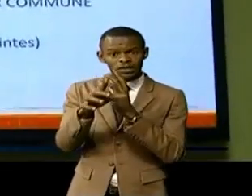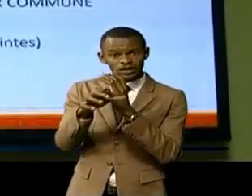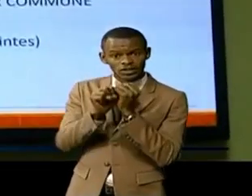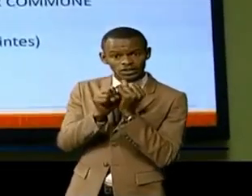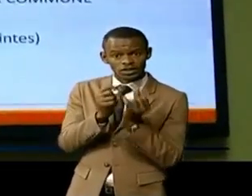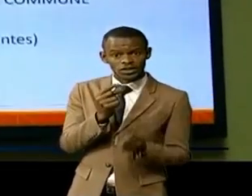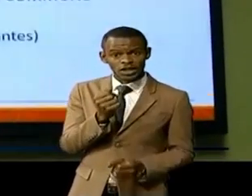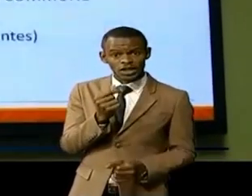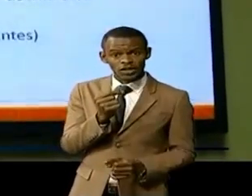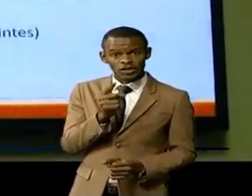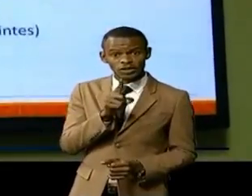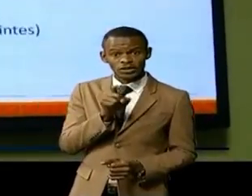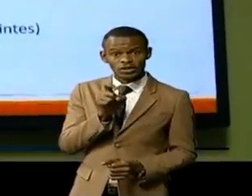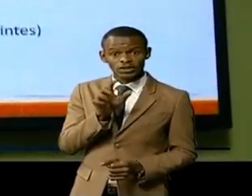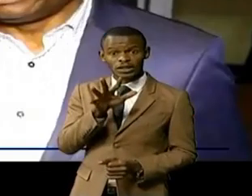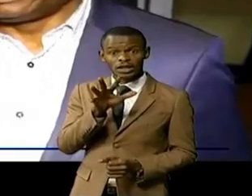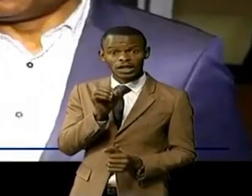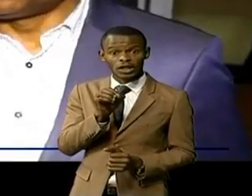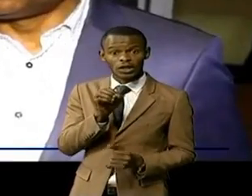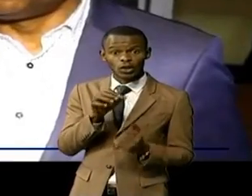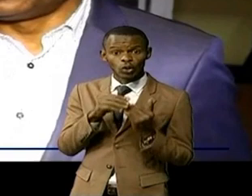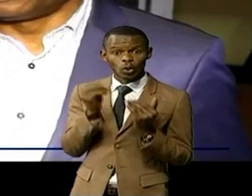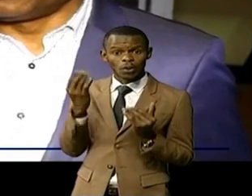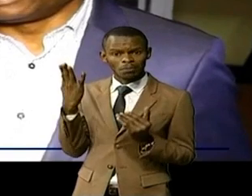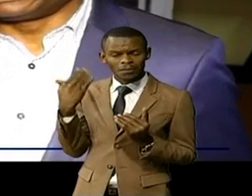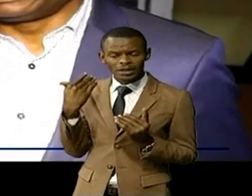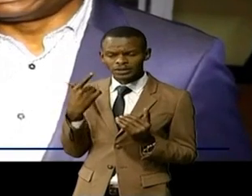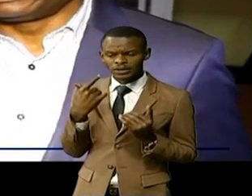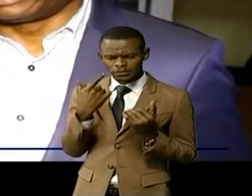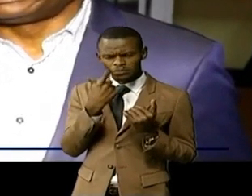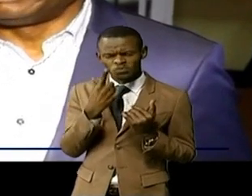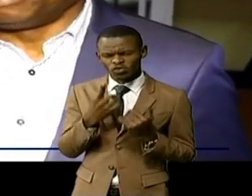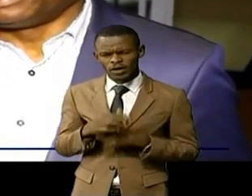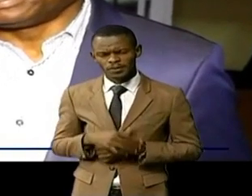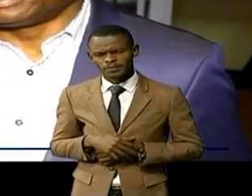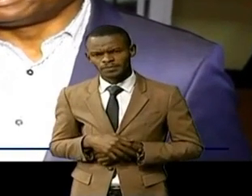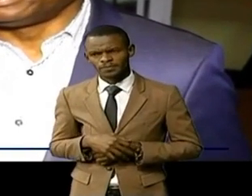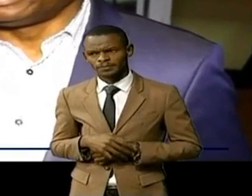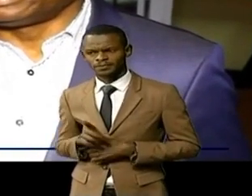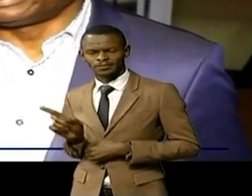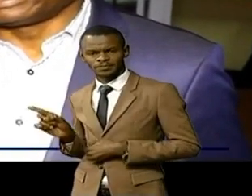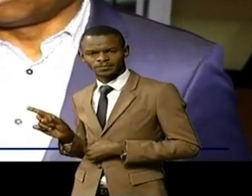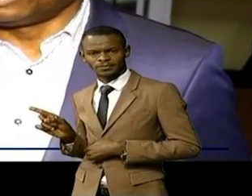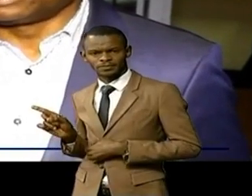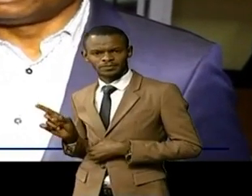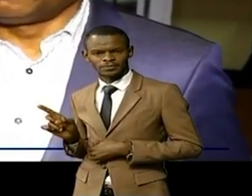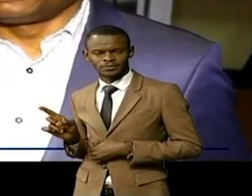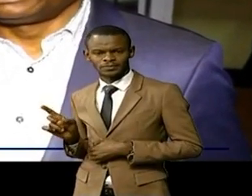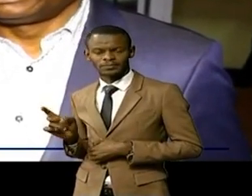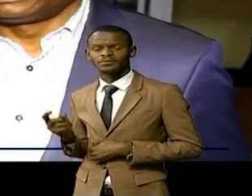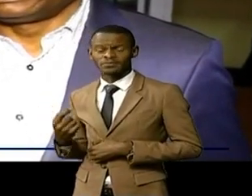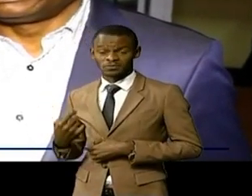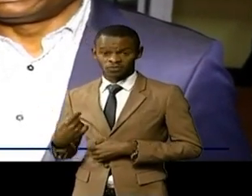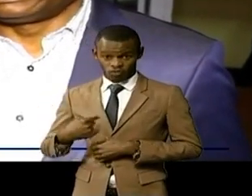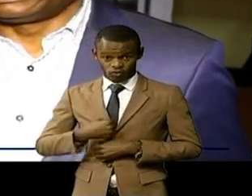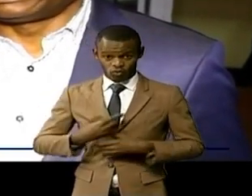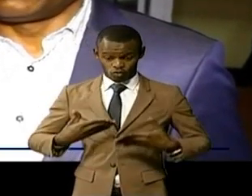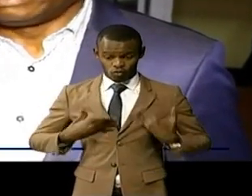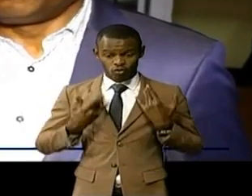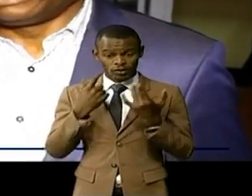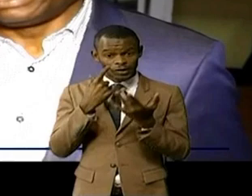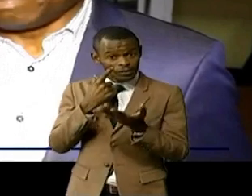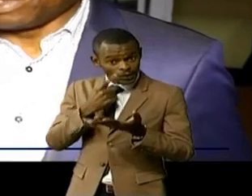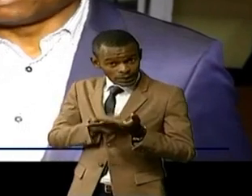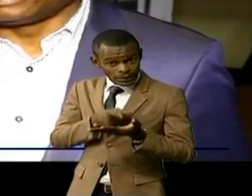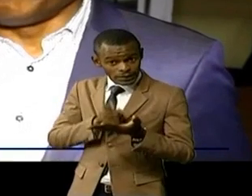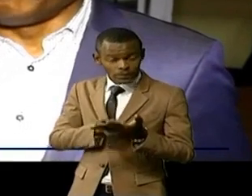est appréciable. Mais grande a été notre surprise de constater qu'en dépit de cet objectif, et en